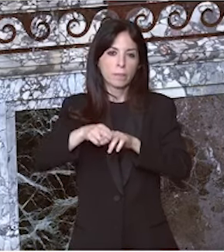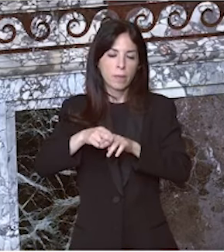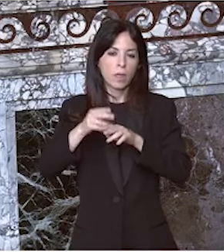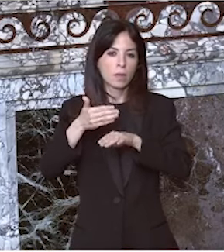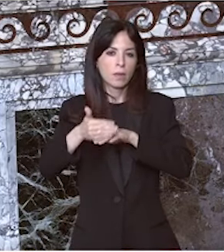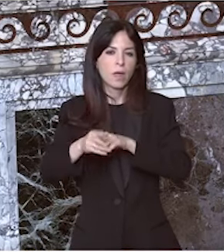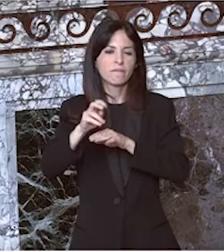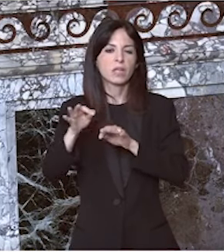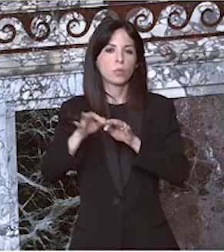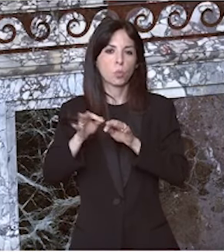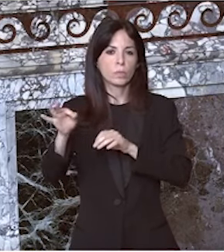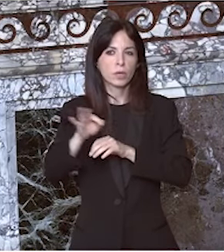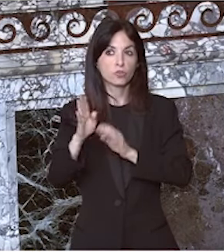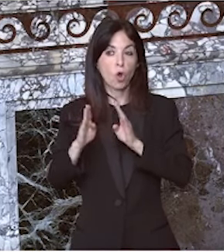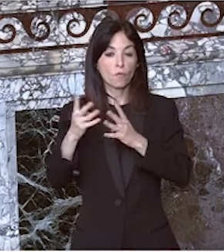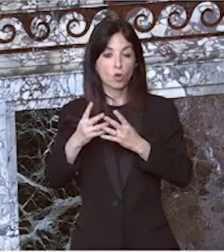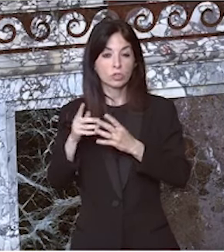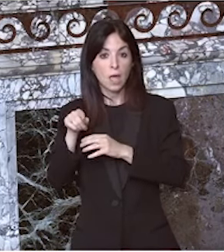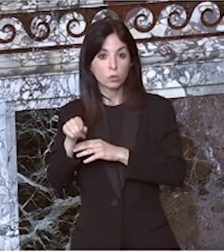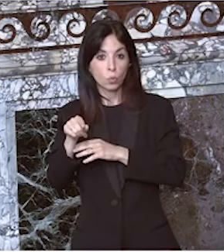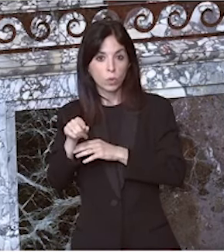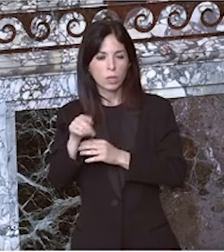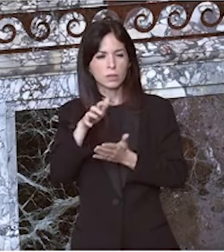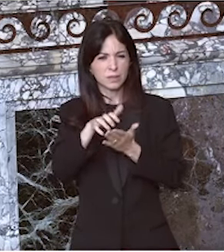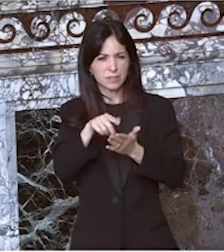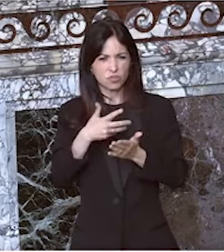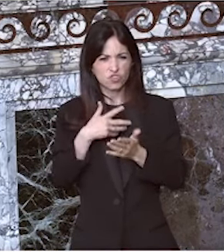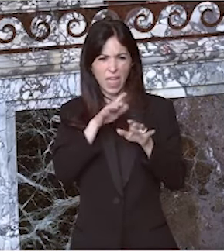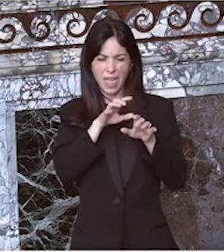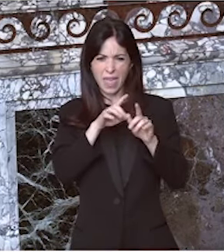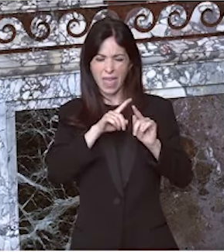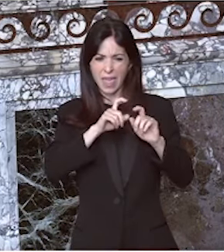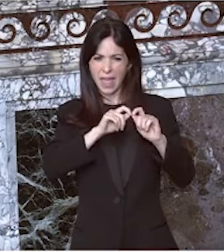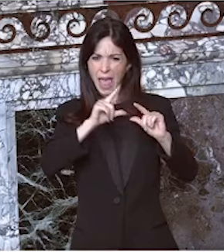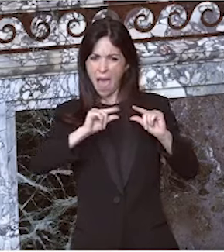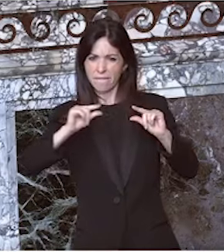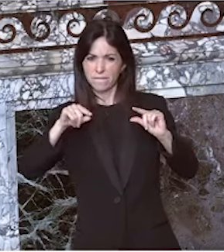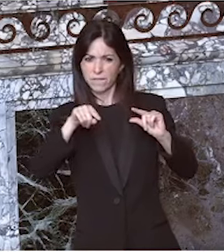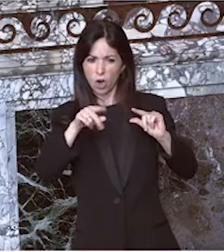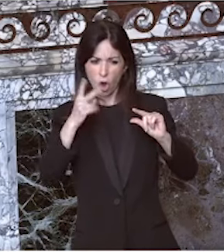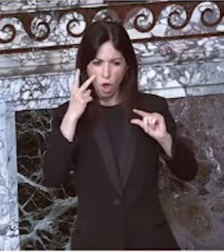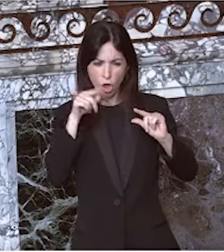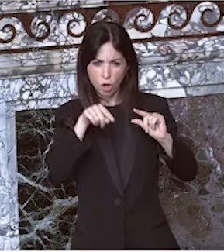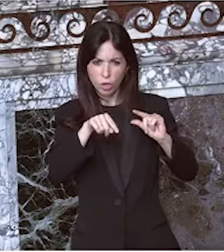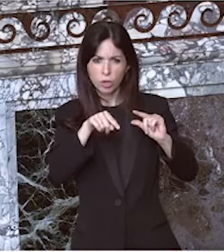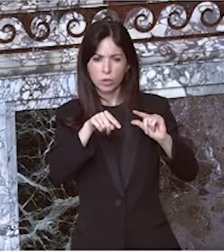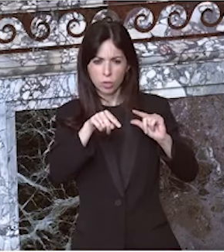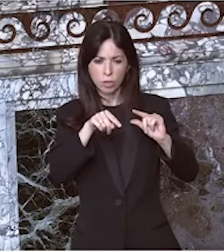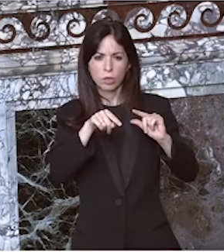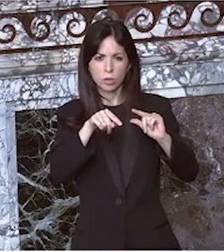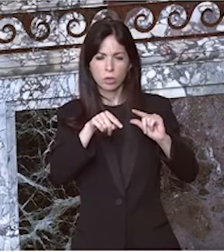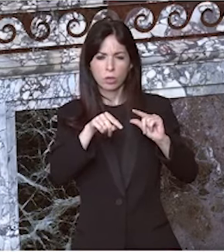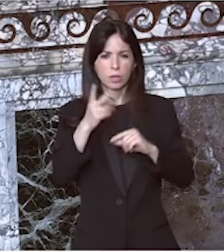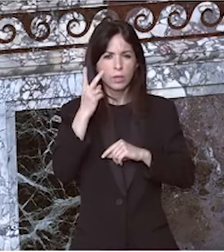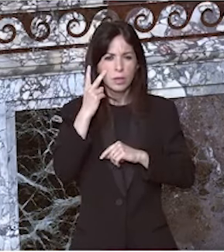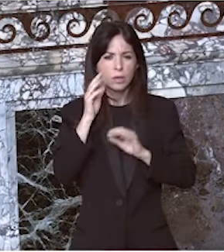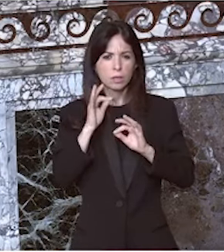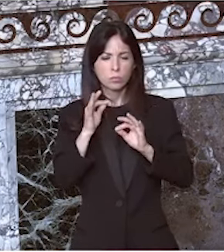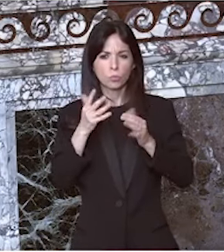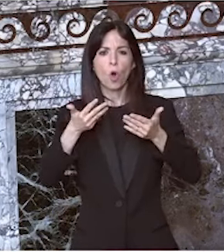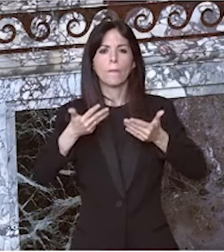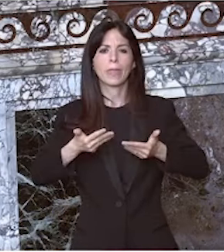percentuali rispetto agli Stati Uniti. Nel testo trovate un grafico che mostra la rapida perdita di peso